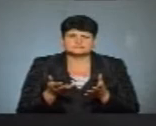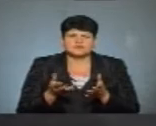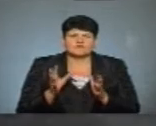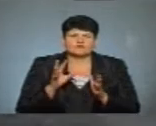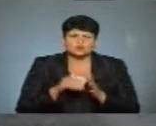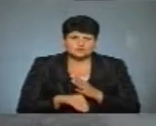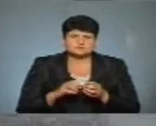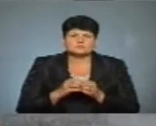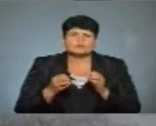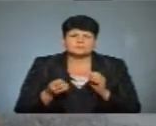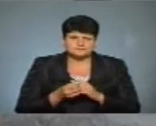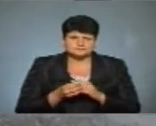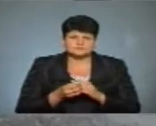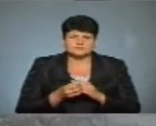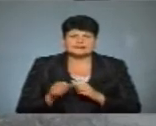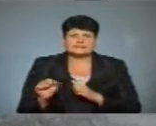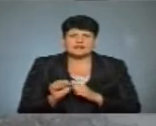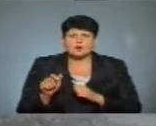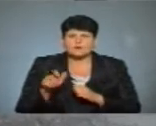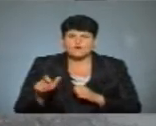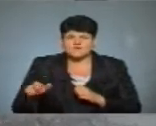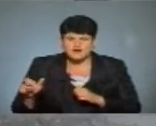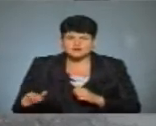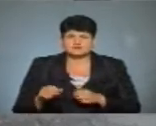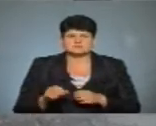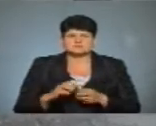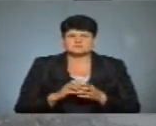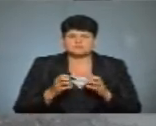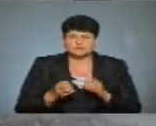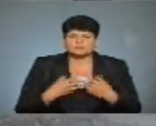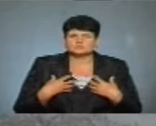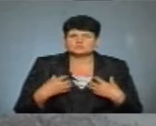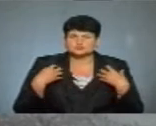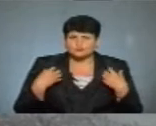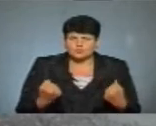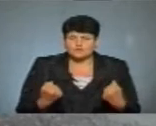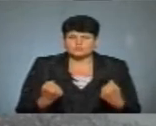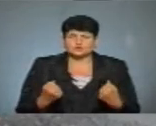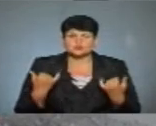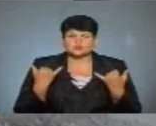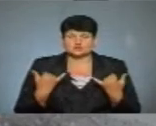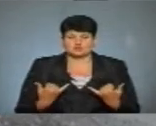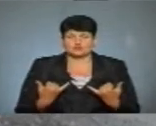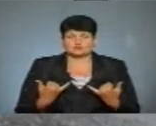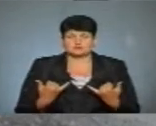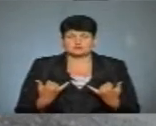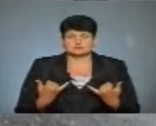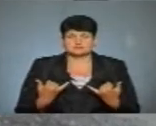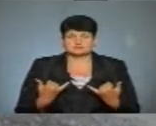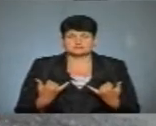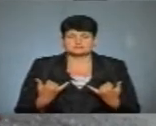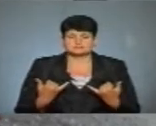вносять загрозу теребовлянцям, загрозу здоров'ю, сьогодні